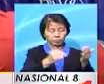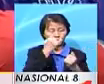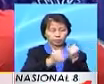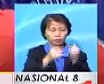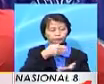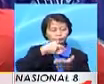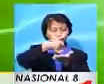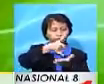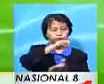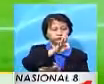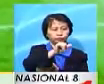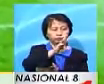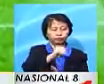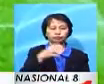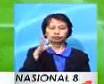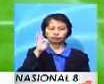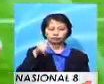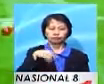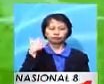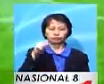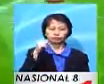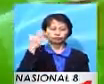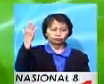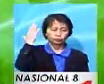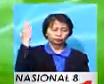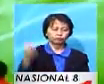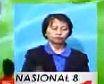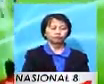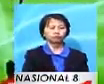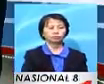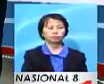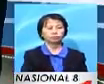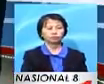Piala FAM 9 Oktober lalu.